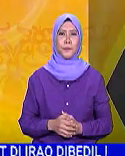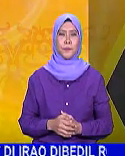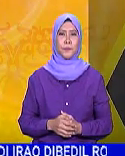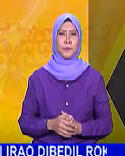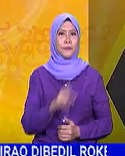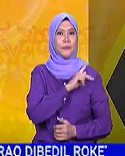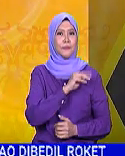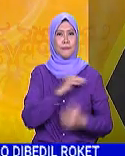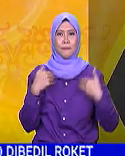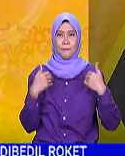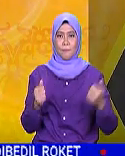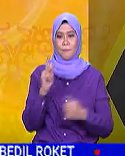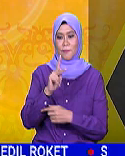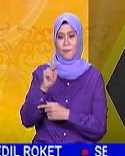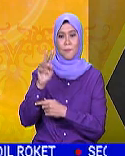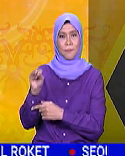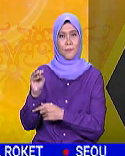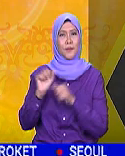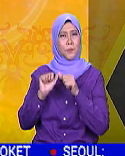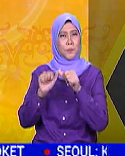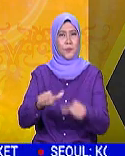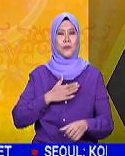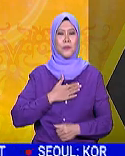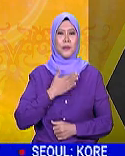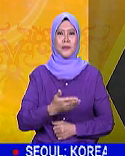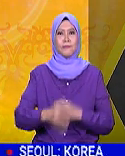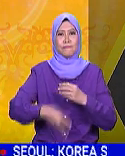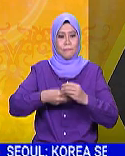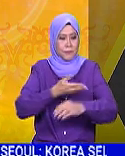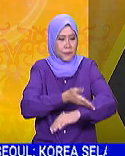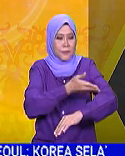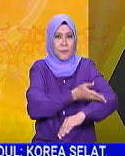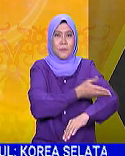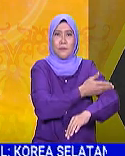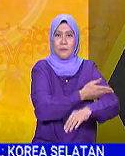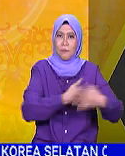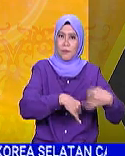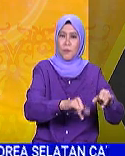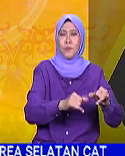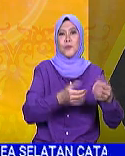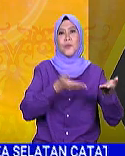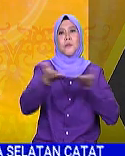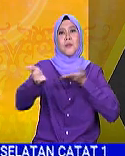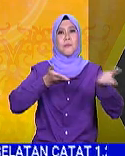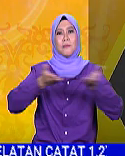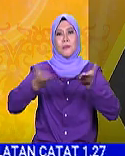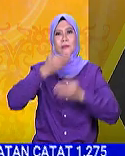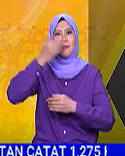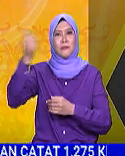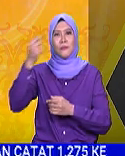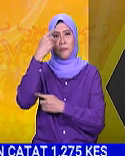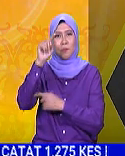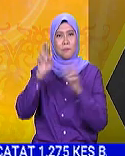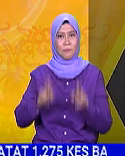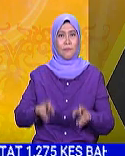Hai Kementerian Kesehatan YPM terus komite melakukan penambah baikan secara berterusan untuk memberi penghematan terbaik kepada